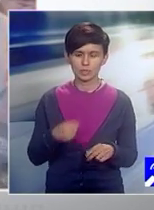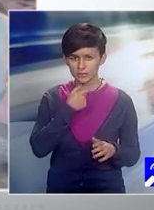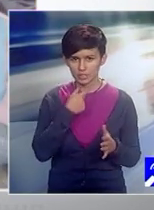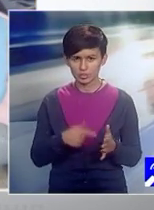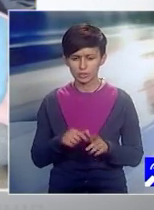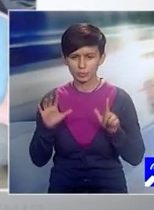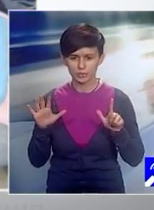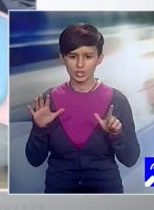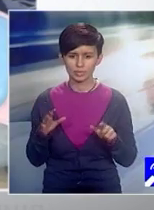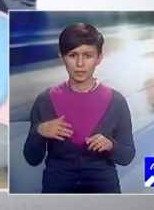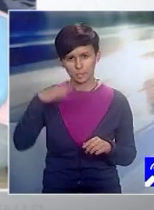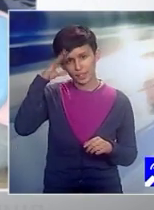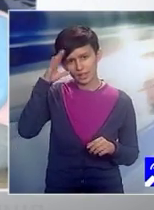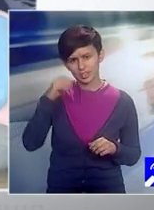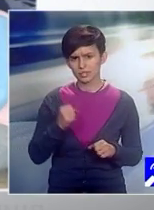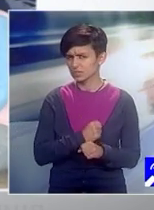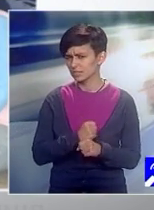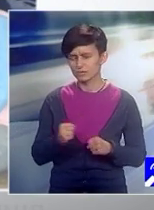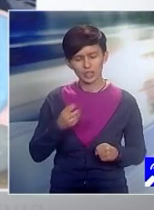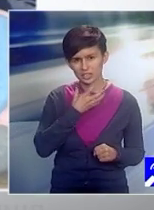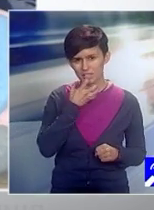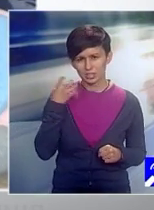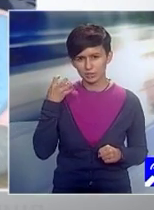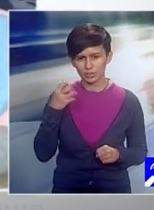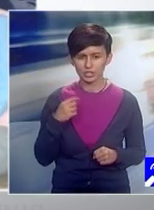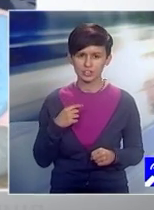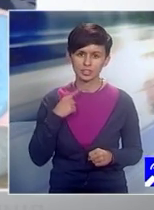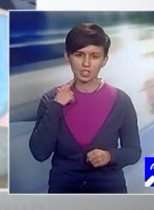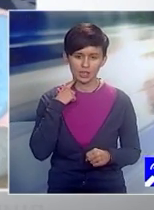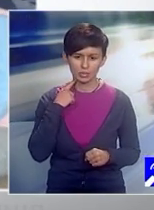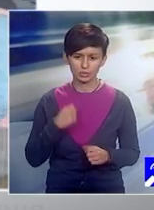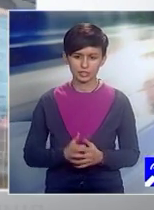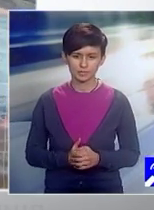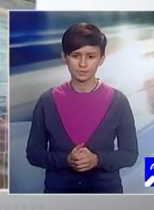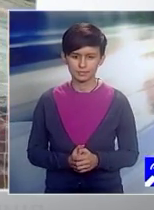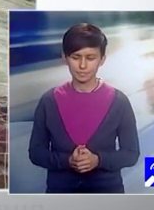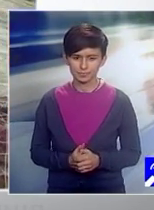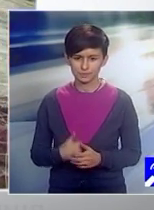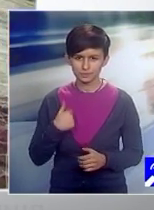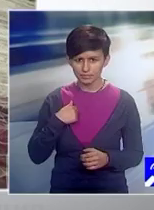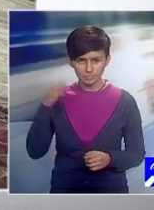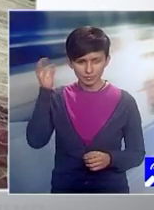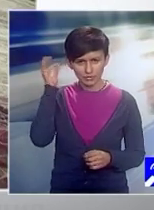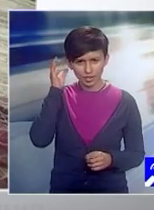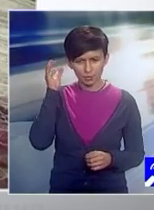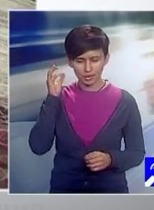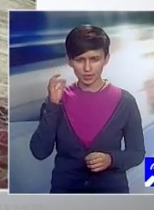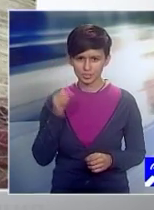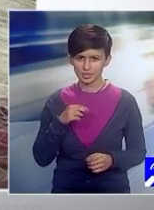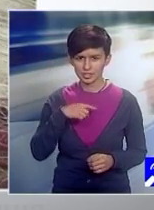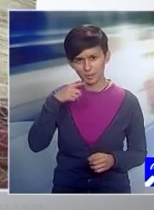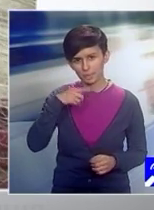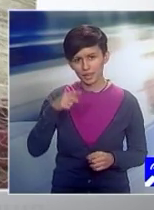august, într-o zi toridă, cum sunt toate zilele toride de august în Delta. Am auzit un accent, o